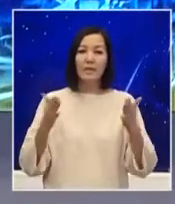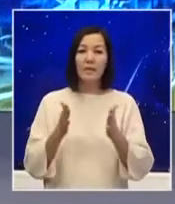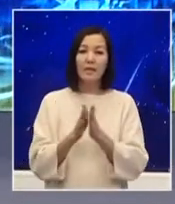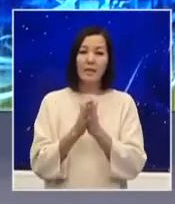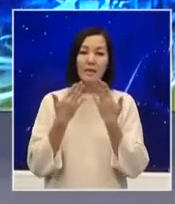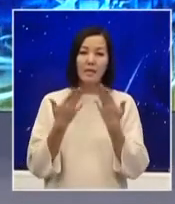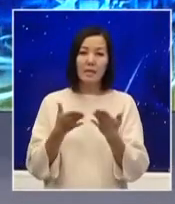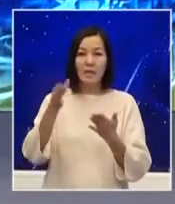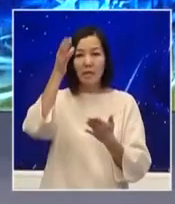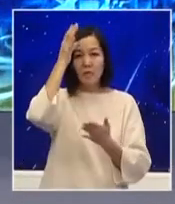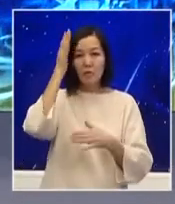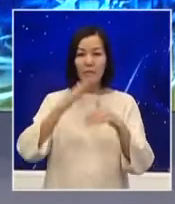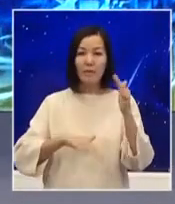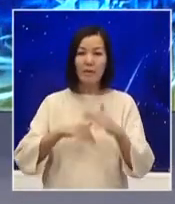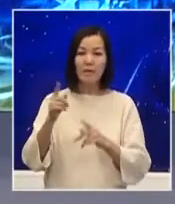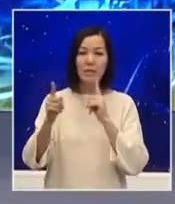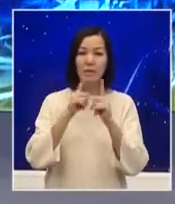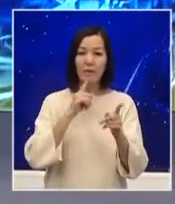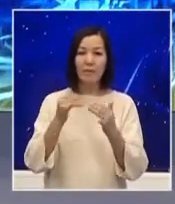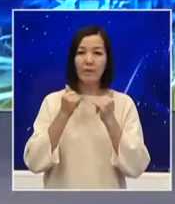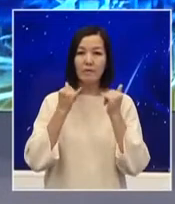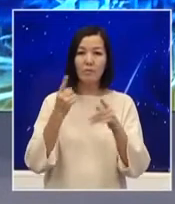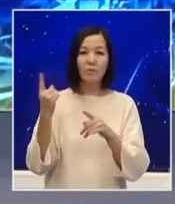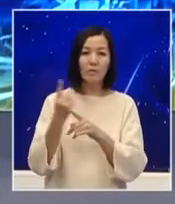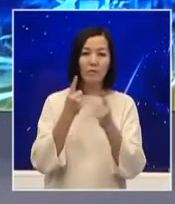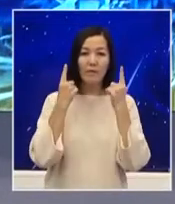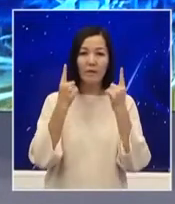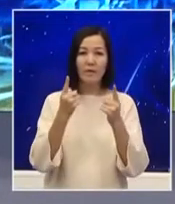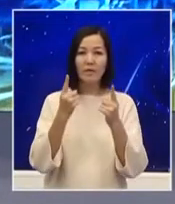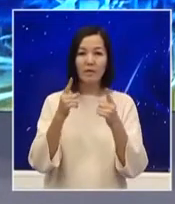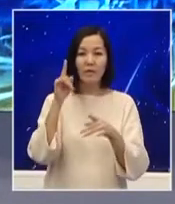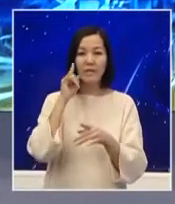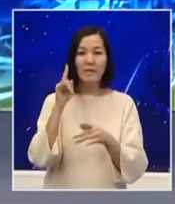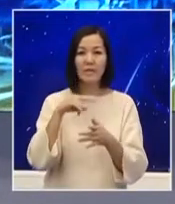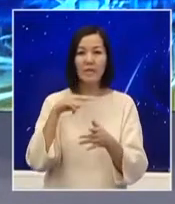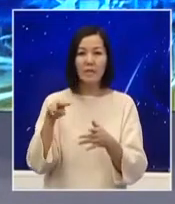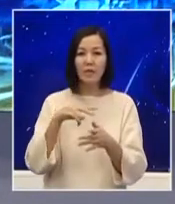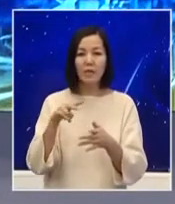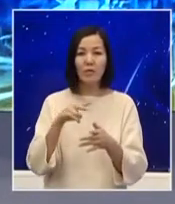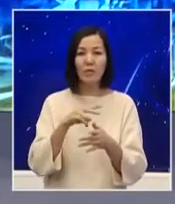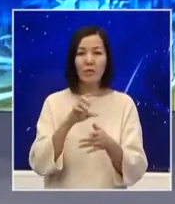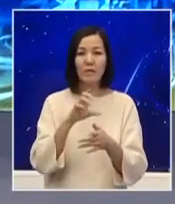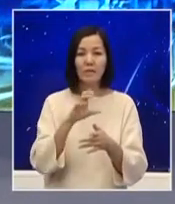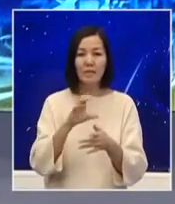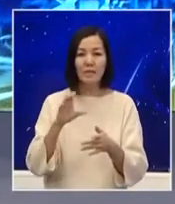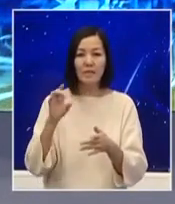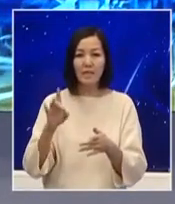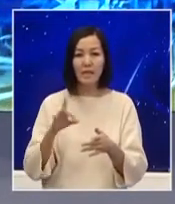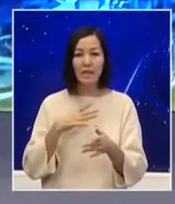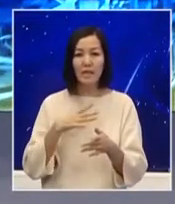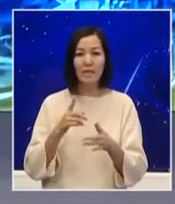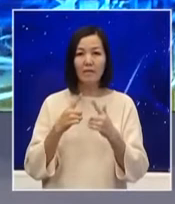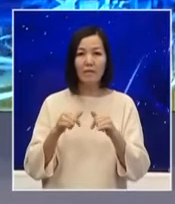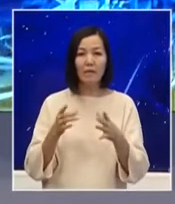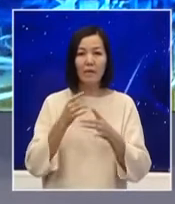Презентация книги и научно-практическая конференция, посвященная одному из величайших классиков казахской литературы советской эпохи,